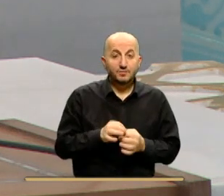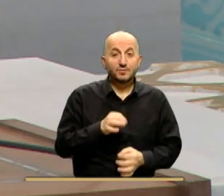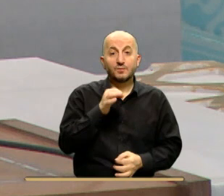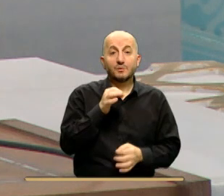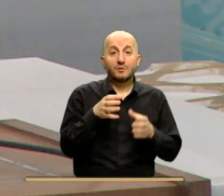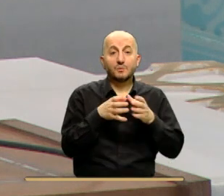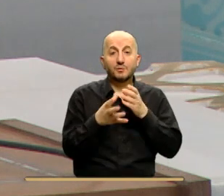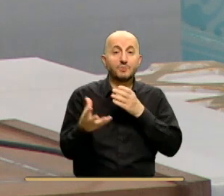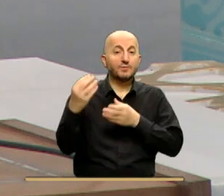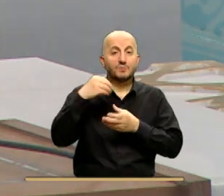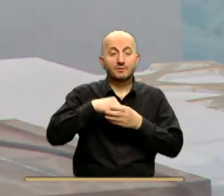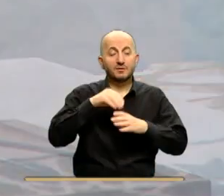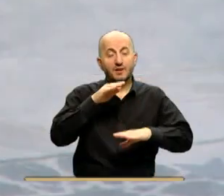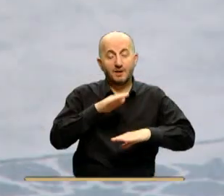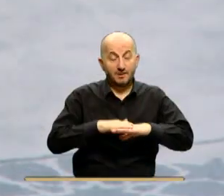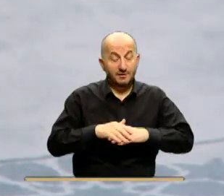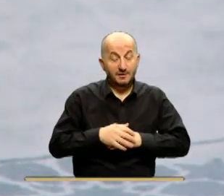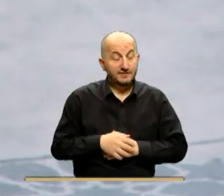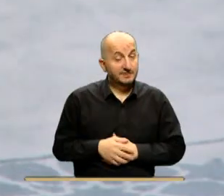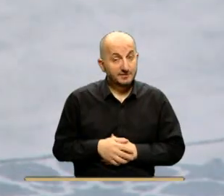kullarının zümresine bizleri ilhak eylesin.